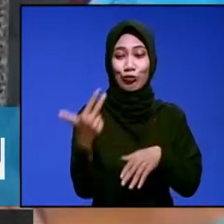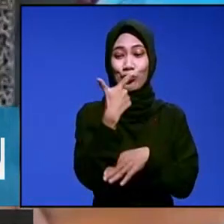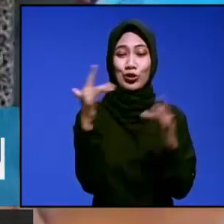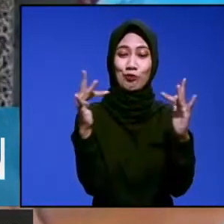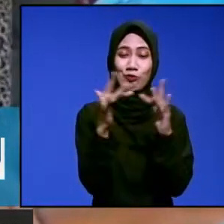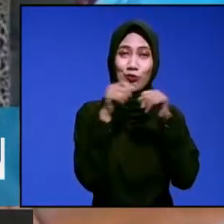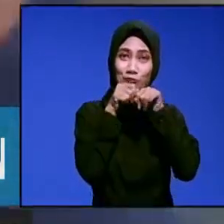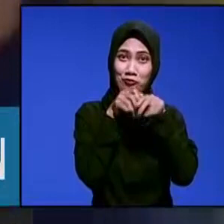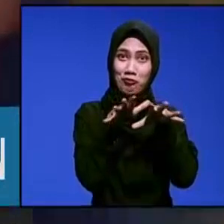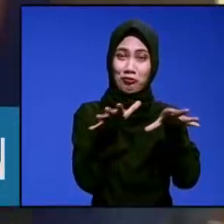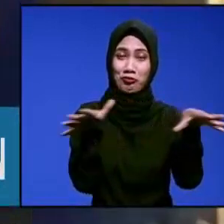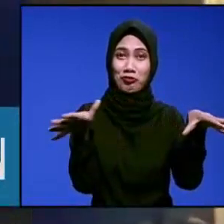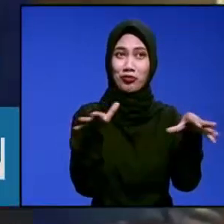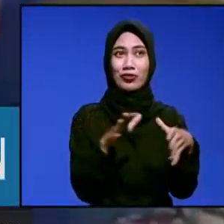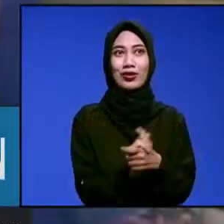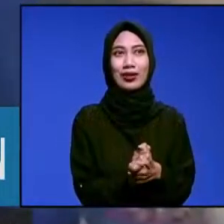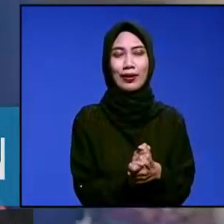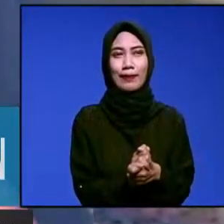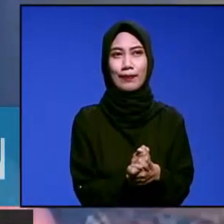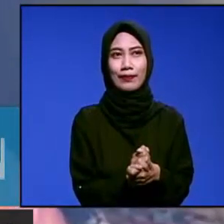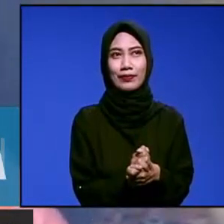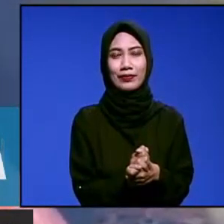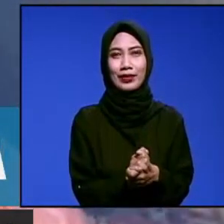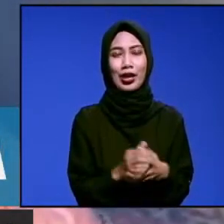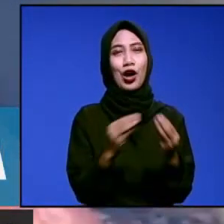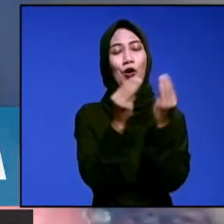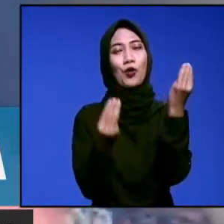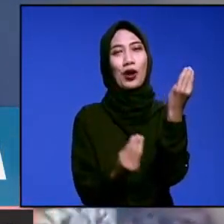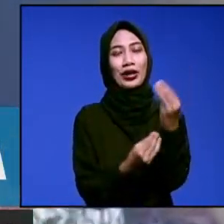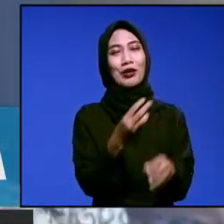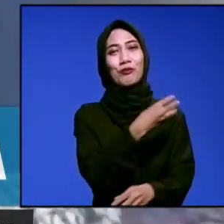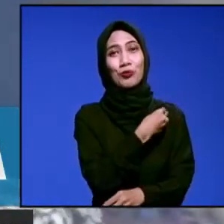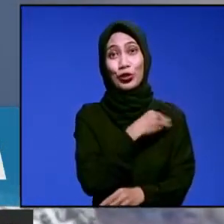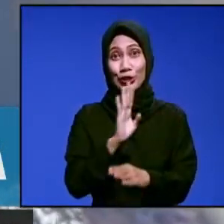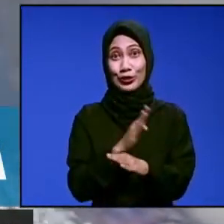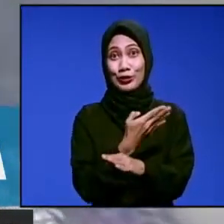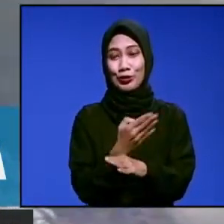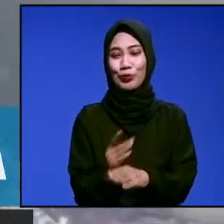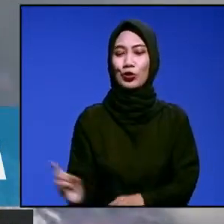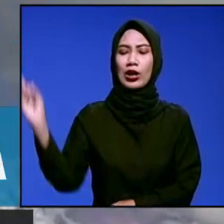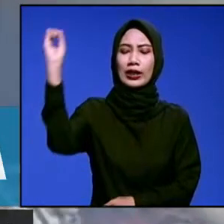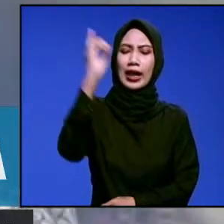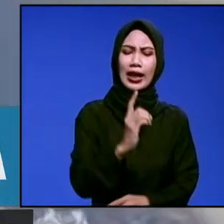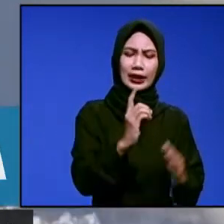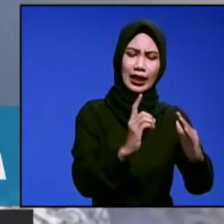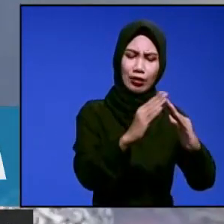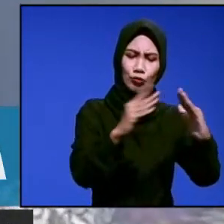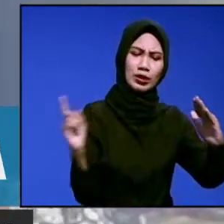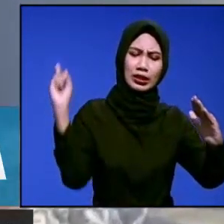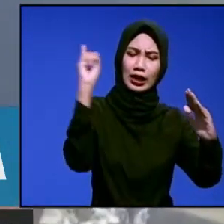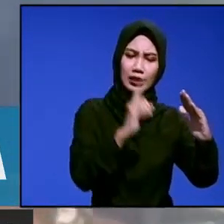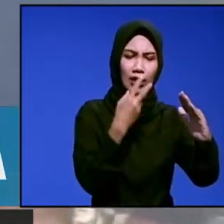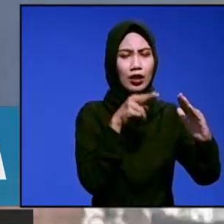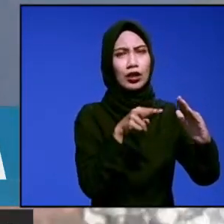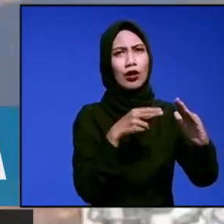sosial aksinya ini pun membuahkan hasil Wakil Bupati Situbondo kemudian mendatangi rumahnya kondisi rumah dan